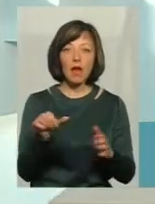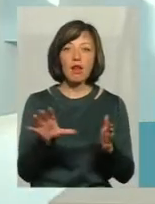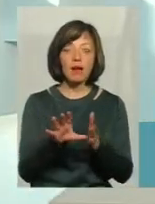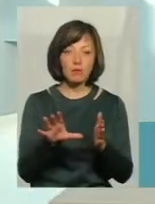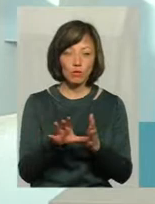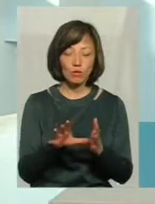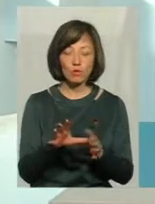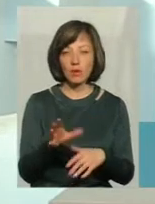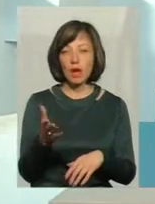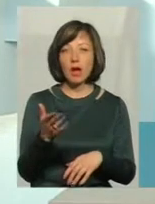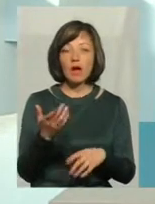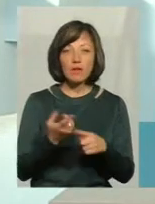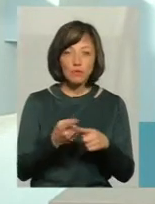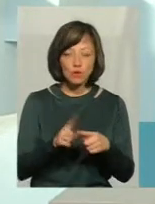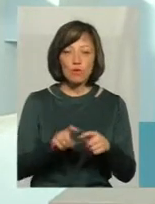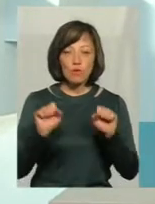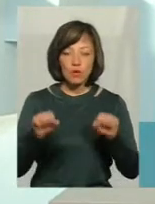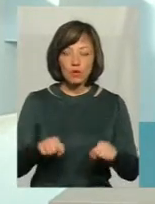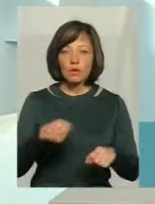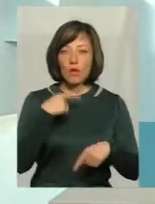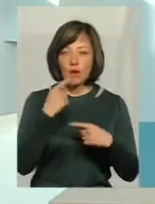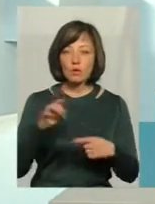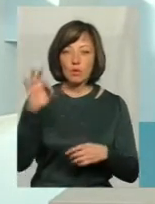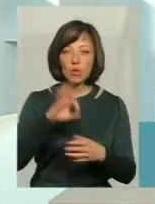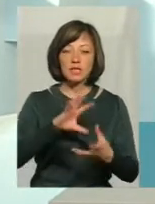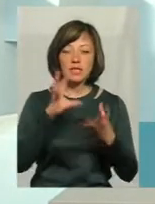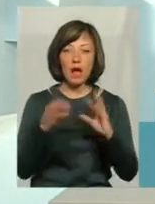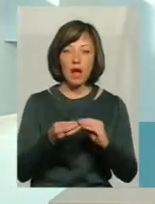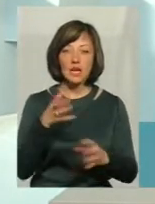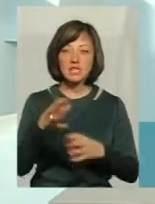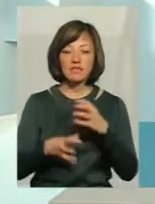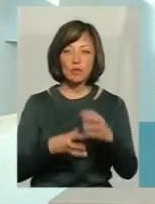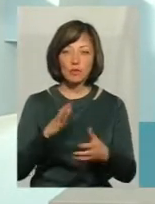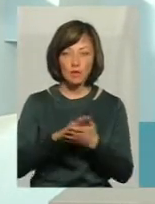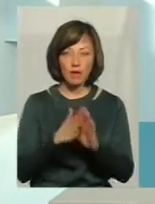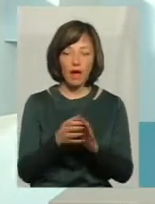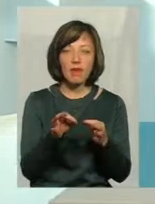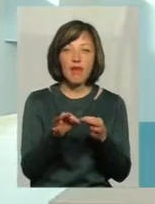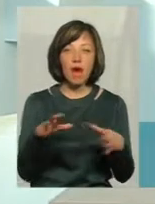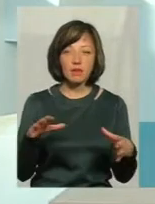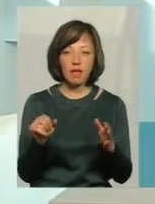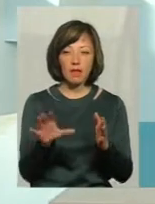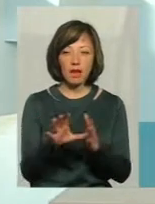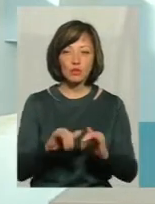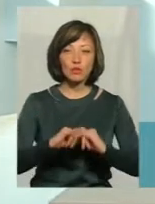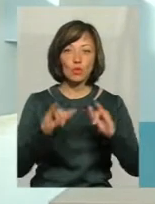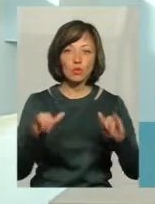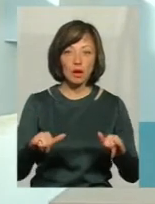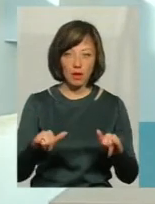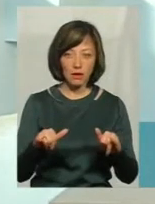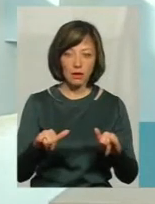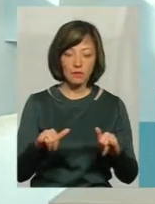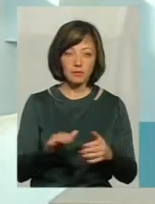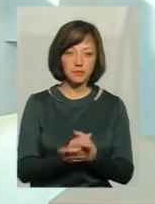електроенергію. Ну і в цілому можна говорити про загальну світову тенденцію, про те, що ядерна енергетика, вона зростає, розширює свій, скажімо,